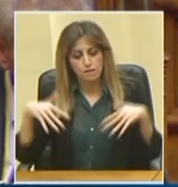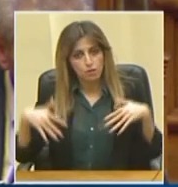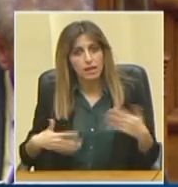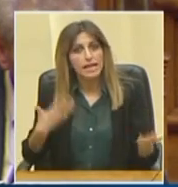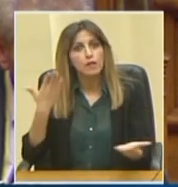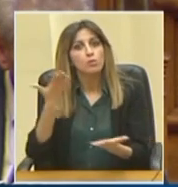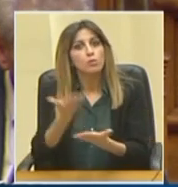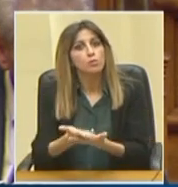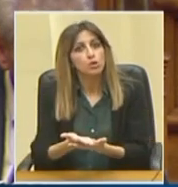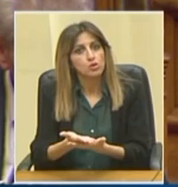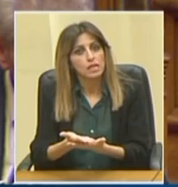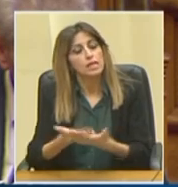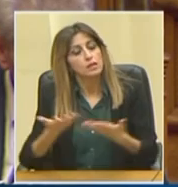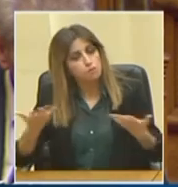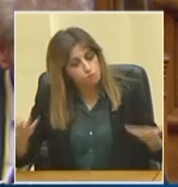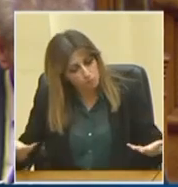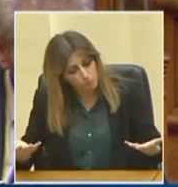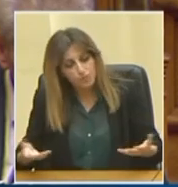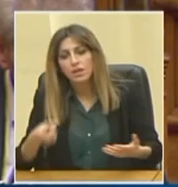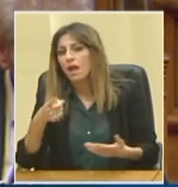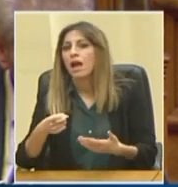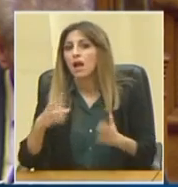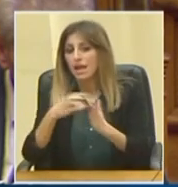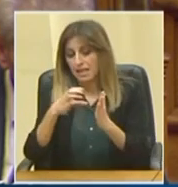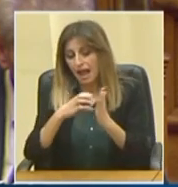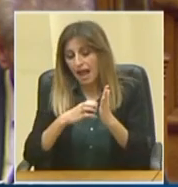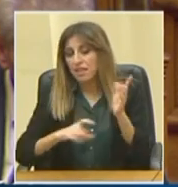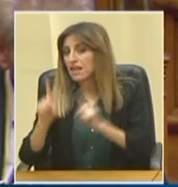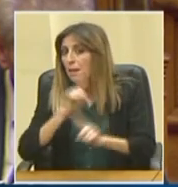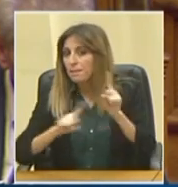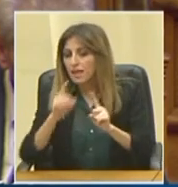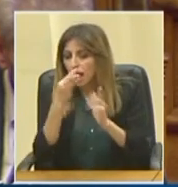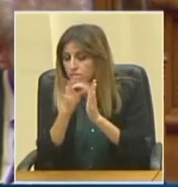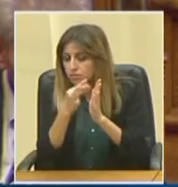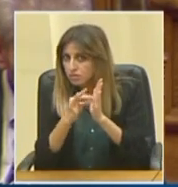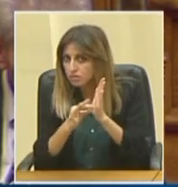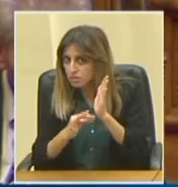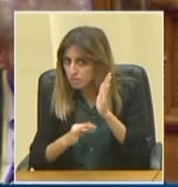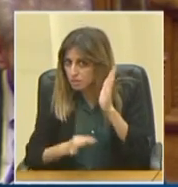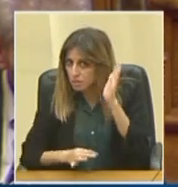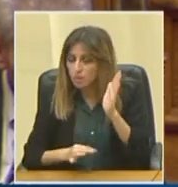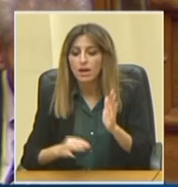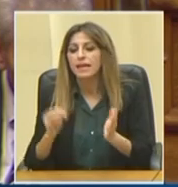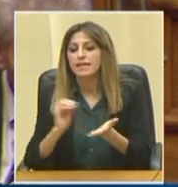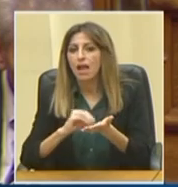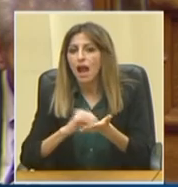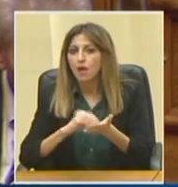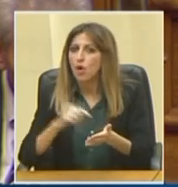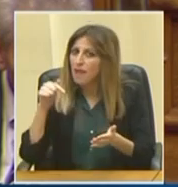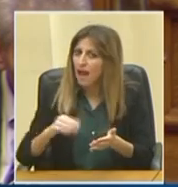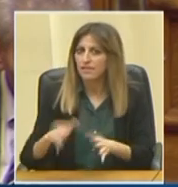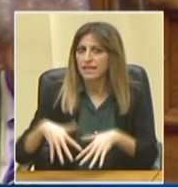δεσμεύει την αναθεωρητική Βουλή μόνος προς τα άρθρα, αλλά και ως προς την κατεύθυνση τουλάχιστον της